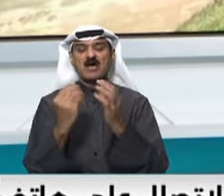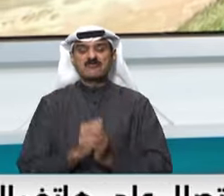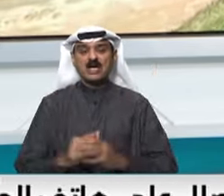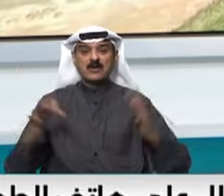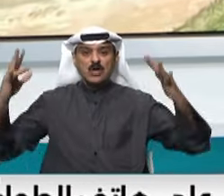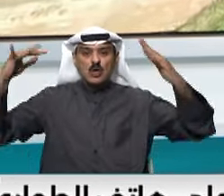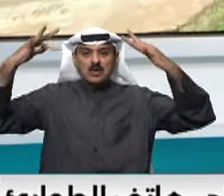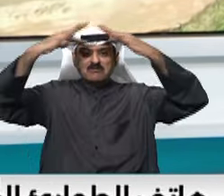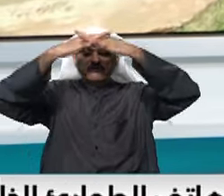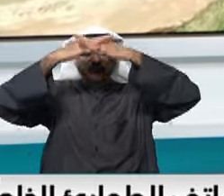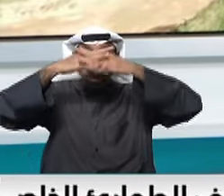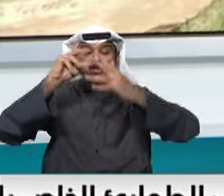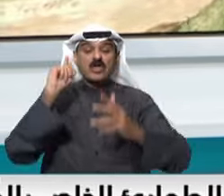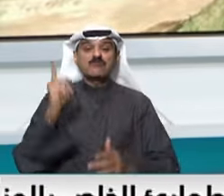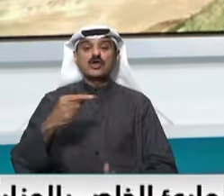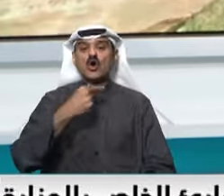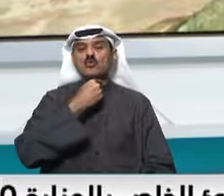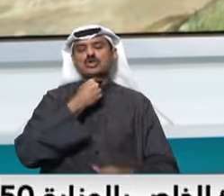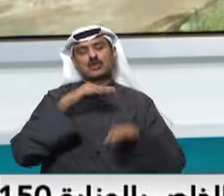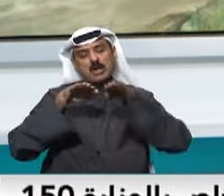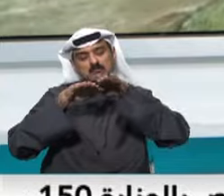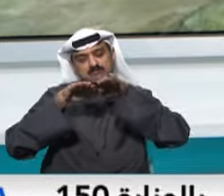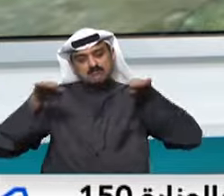الأسبوع متوسطة بشكل عام.